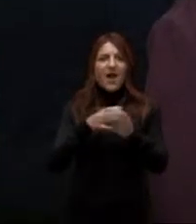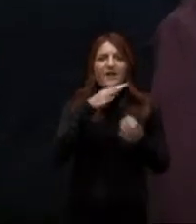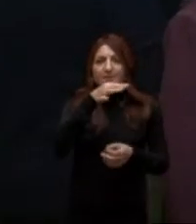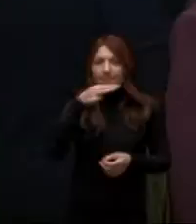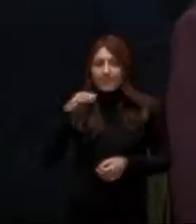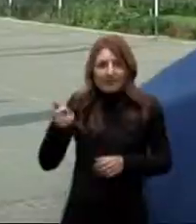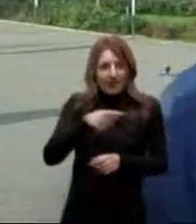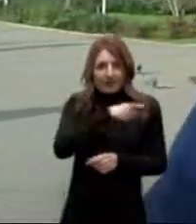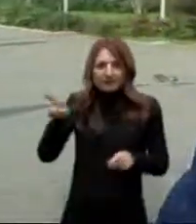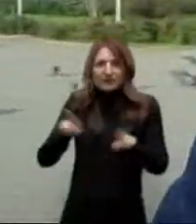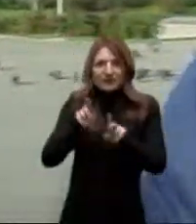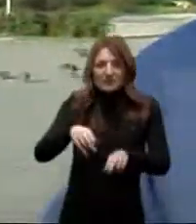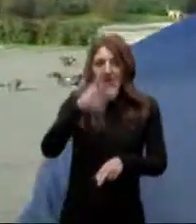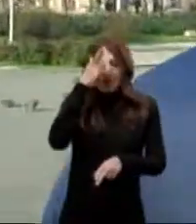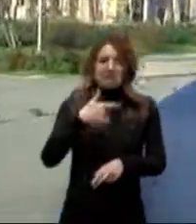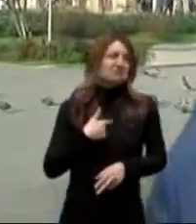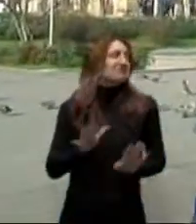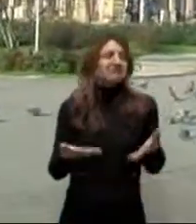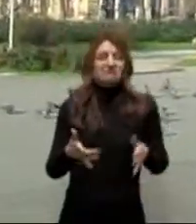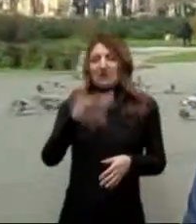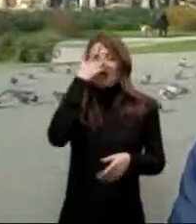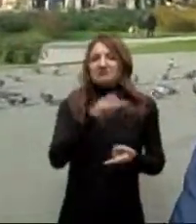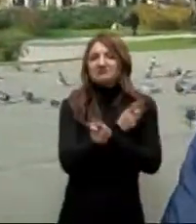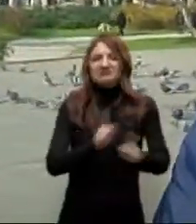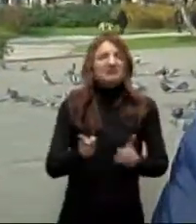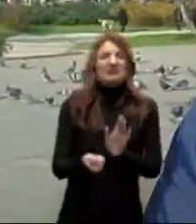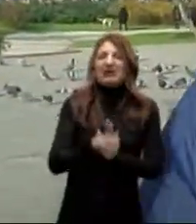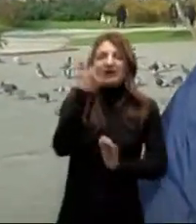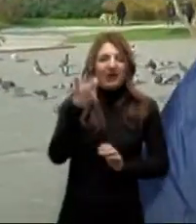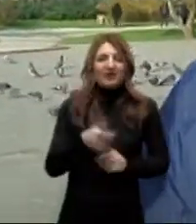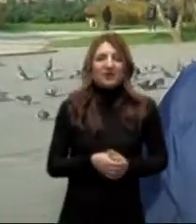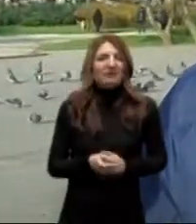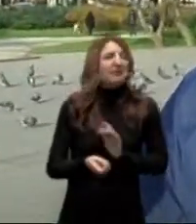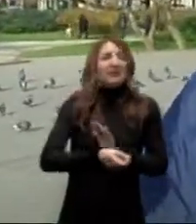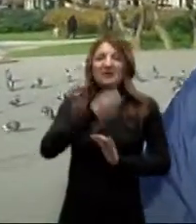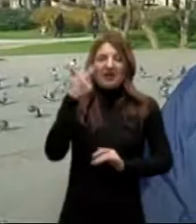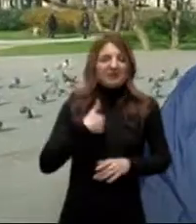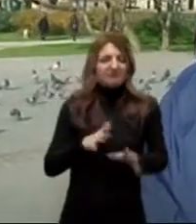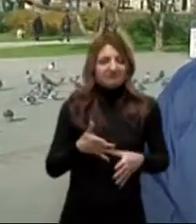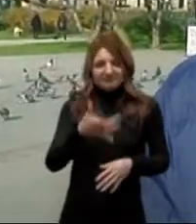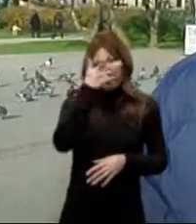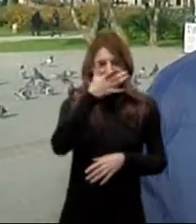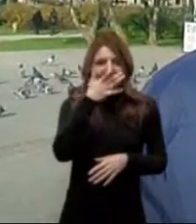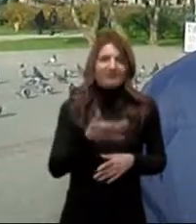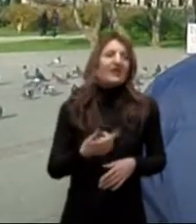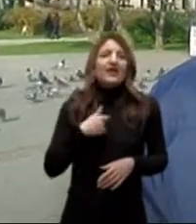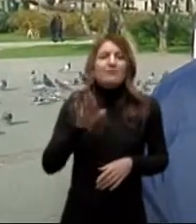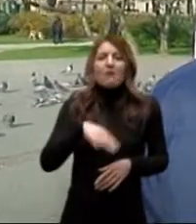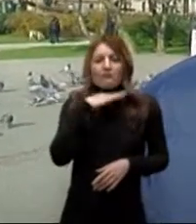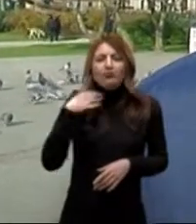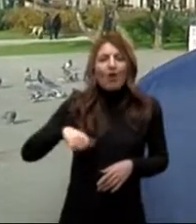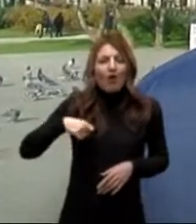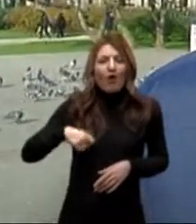njih često glavobolje. Nemam uopće glavobolje. Rijetko. Rijetko kad u životu. Imam dosta godina,